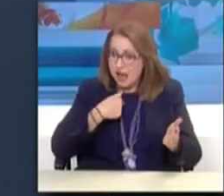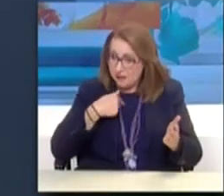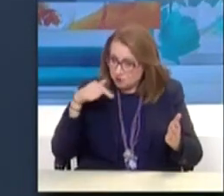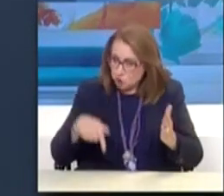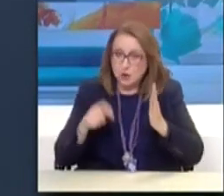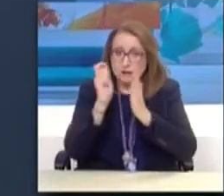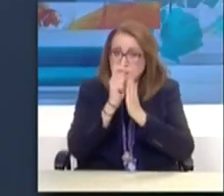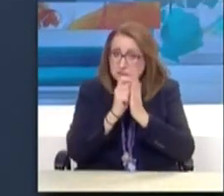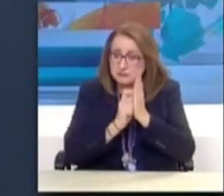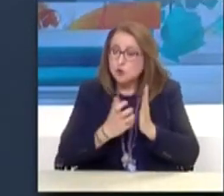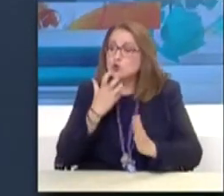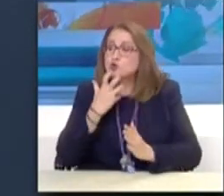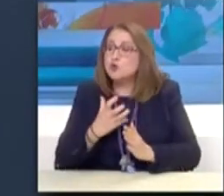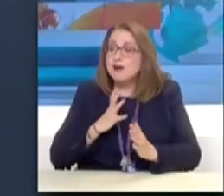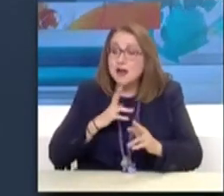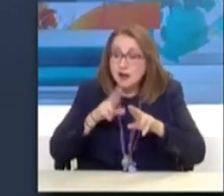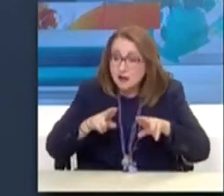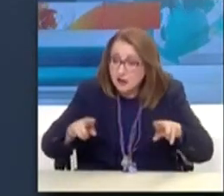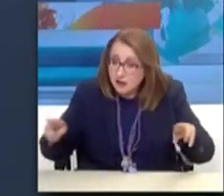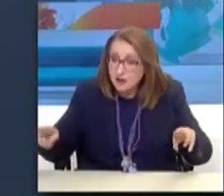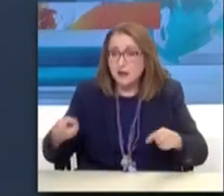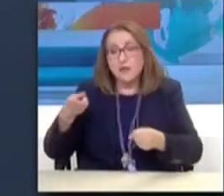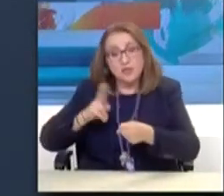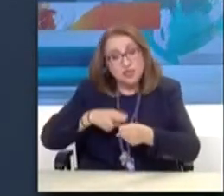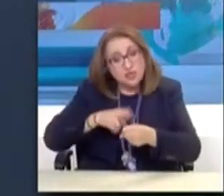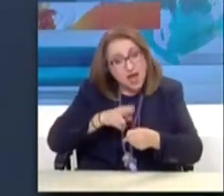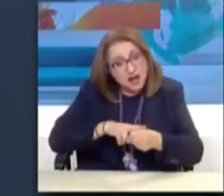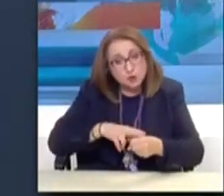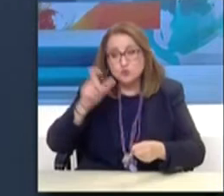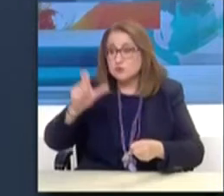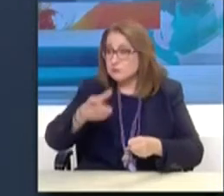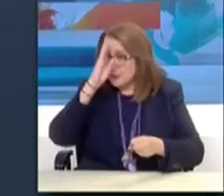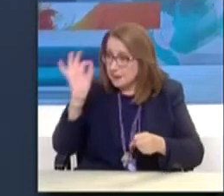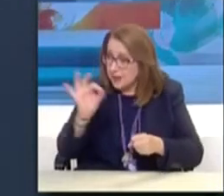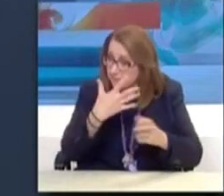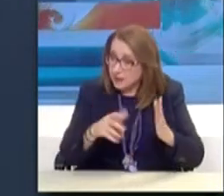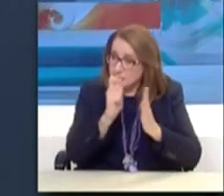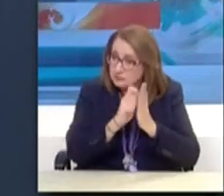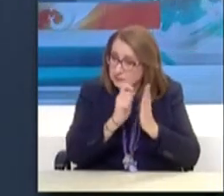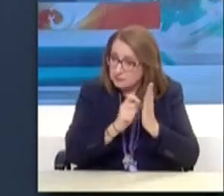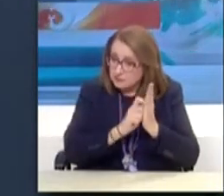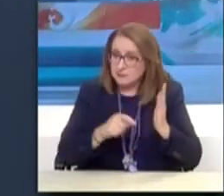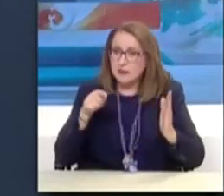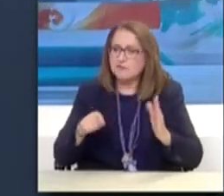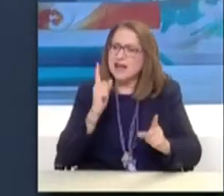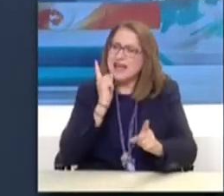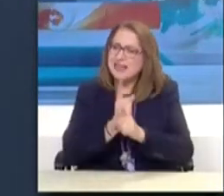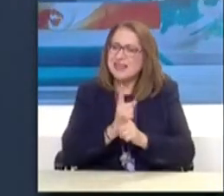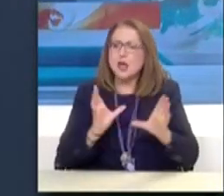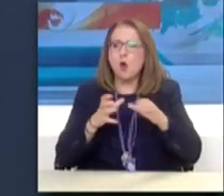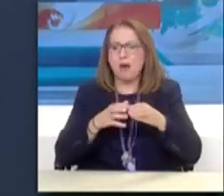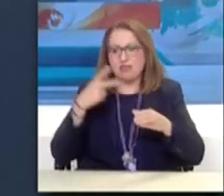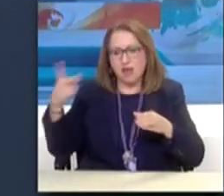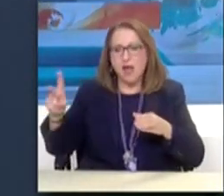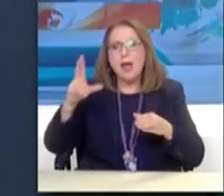θανάτους. Σε αυτά τα μοντέλα δουλεύει η ειδική ομάδα της Ιατρικής Σχολής του ΕΚΠΑ υπό την κυρία Βάνα Σίψα